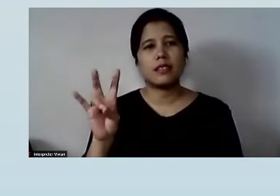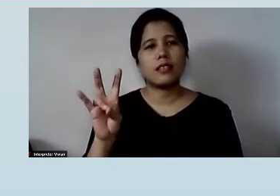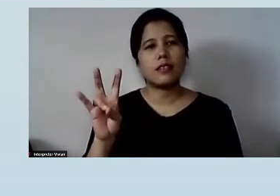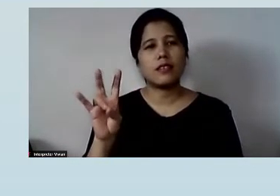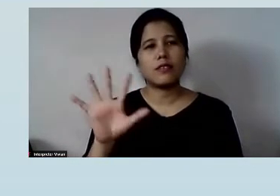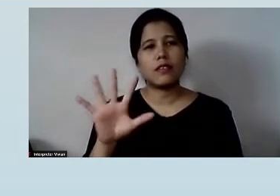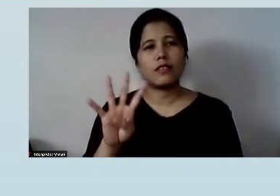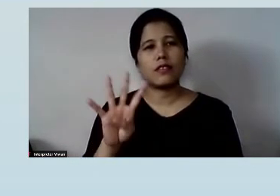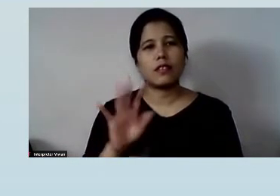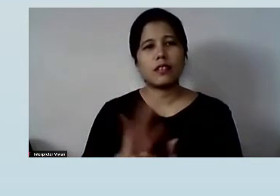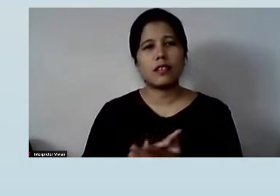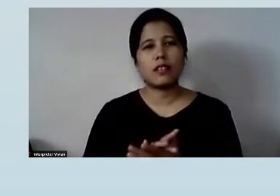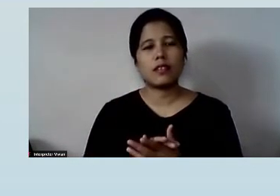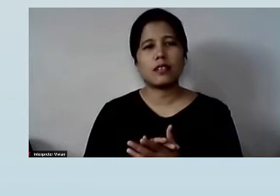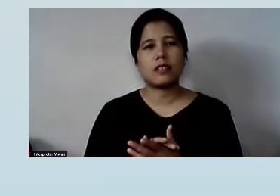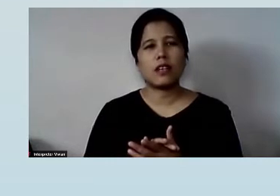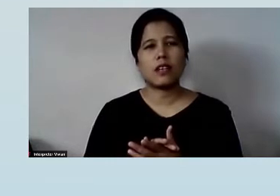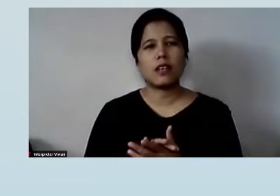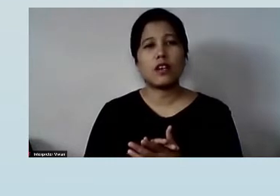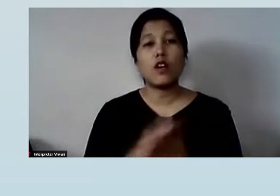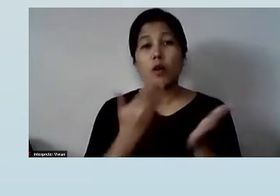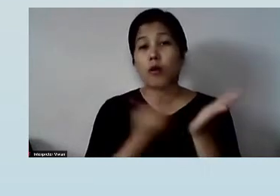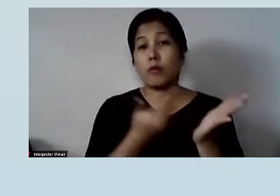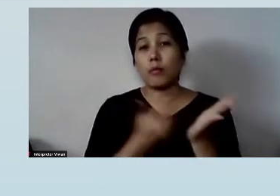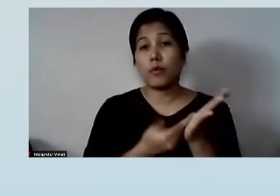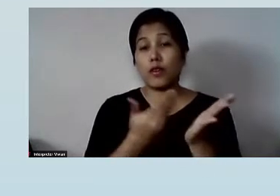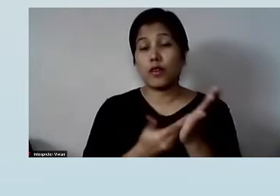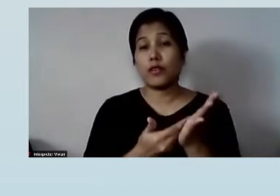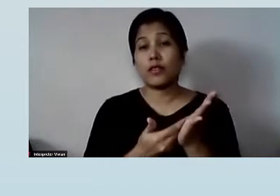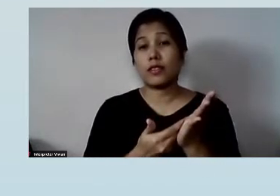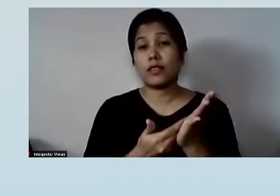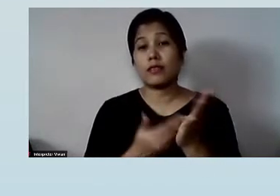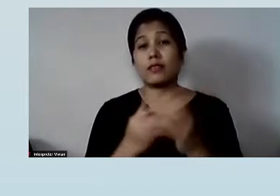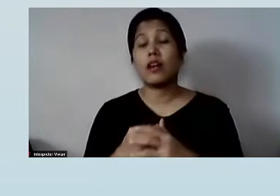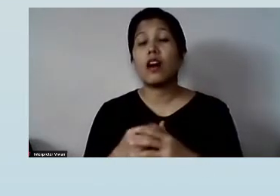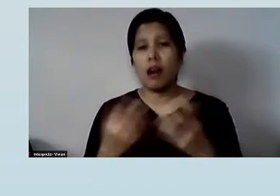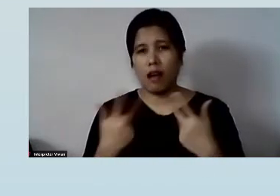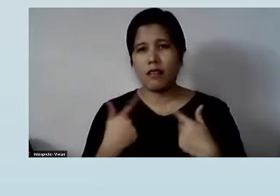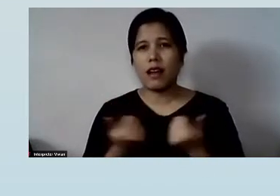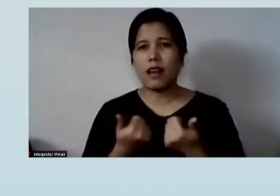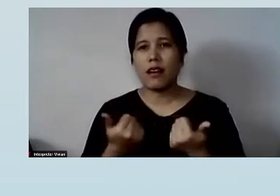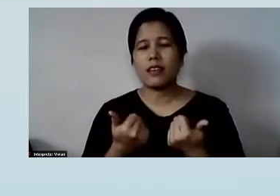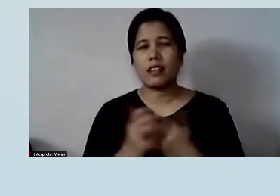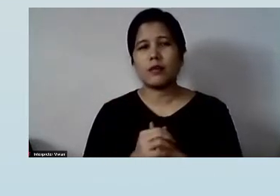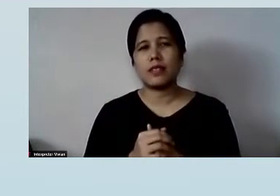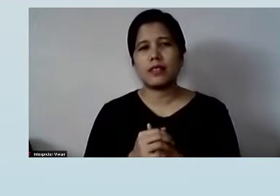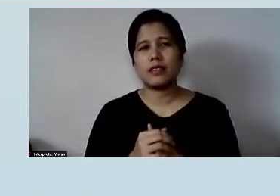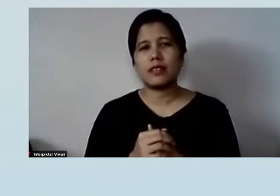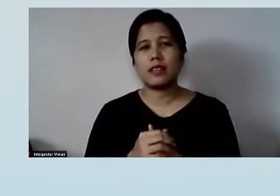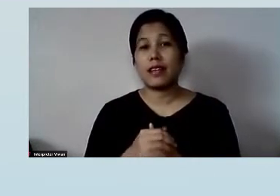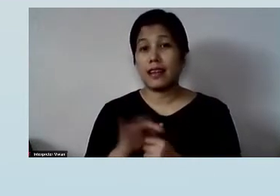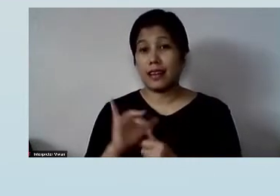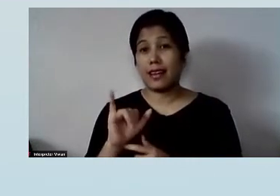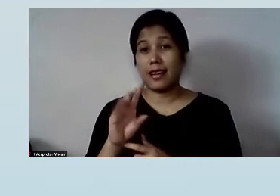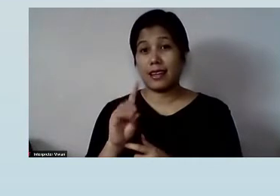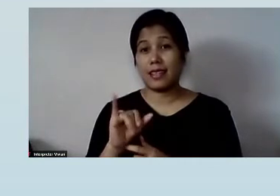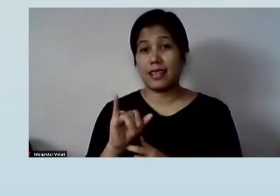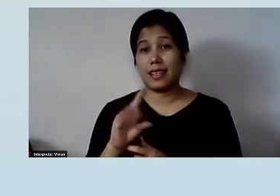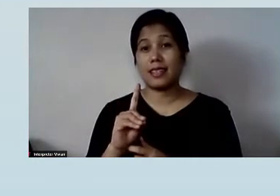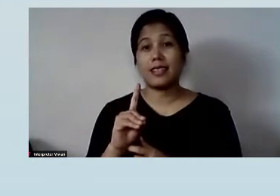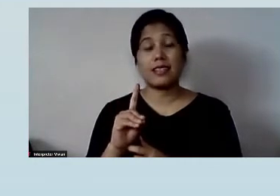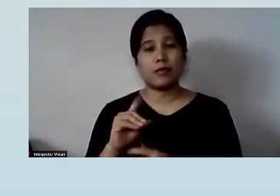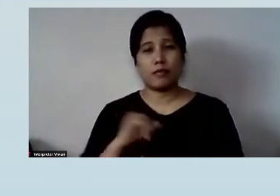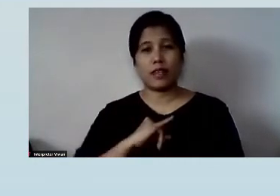yung proofs of entitlement natin to avail of this 20% discount? Yan, yung mga PWD IDs natin